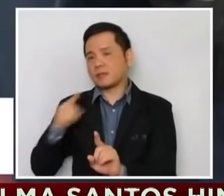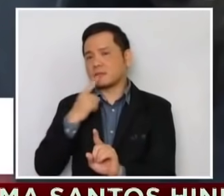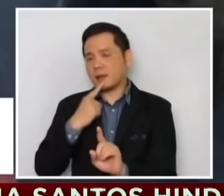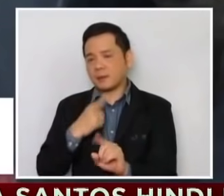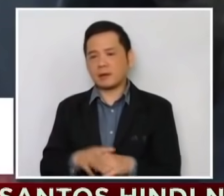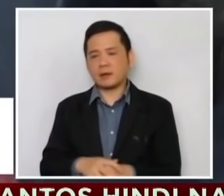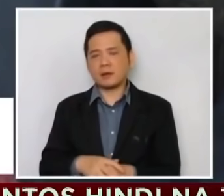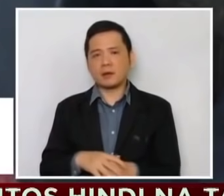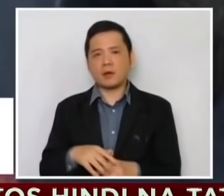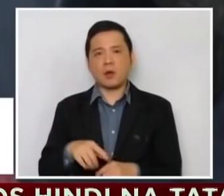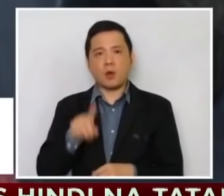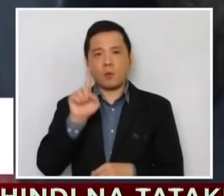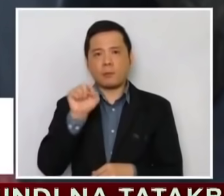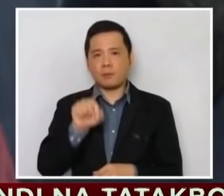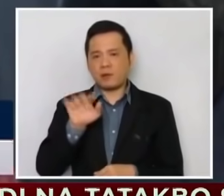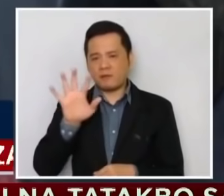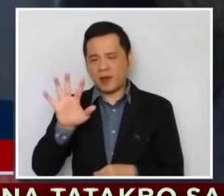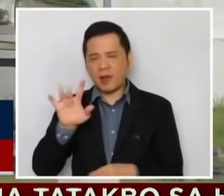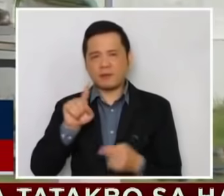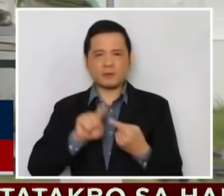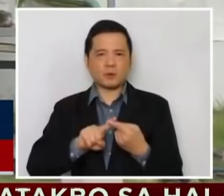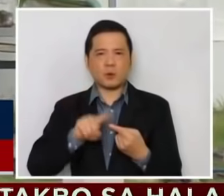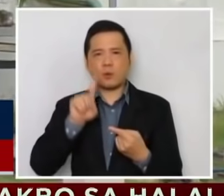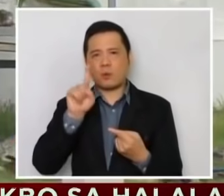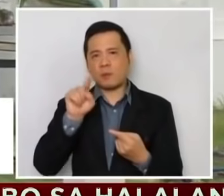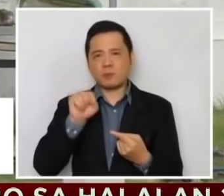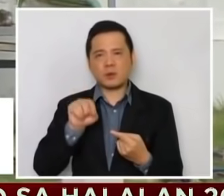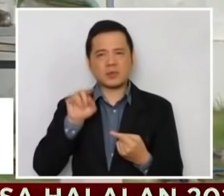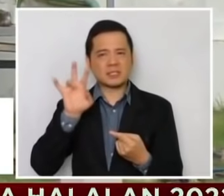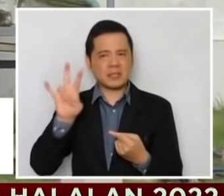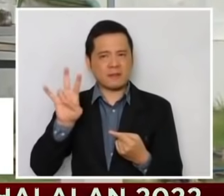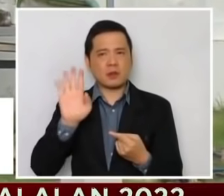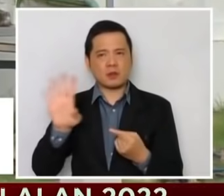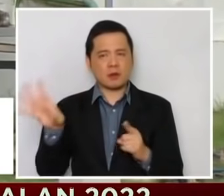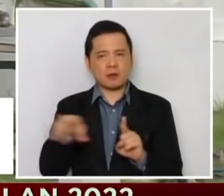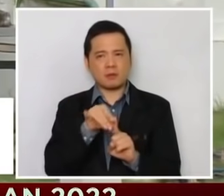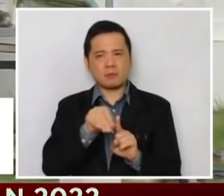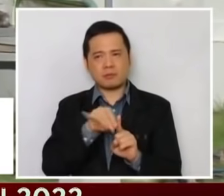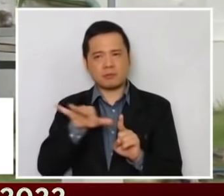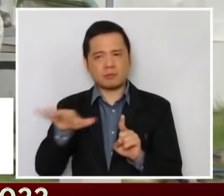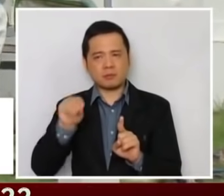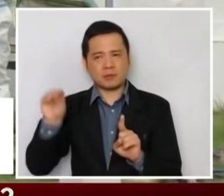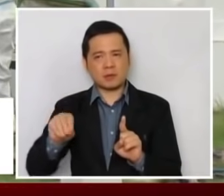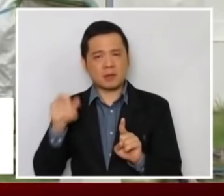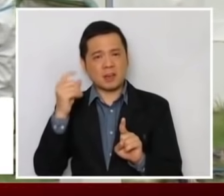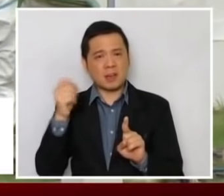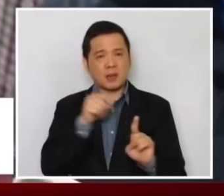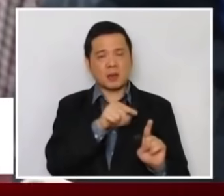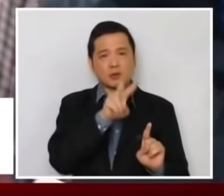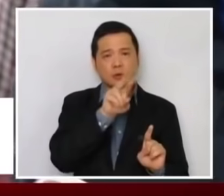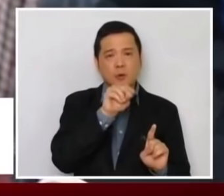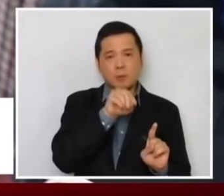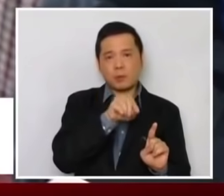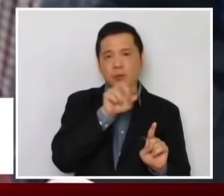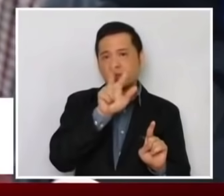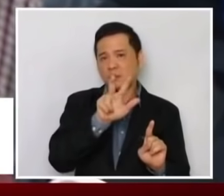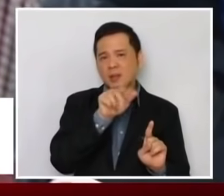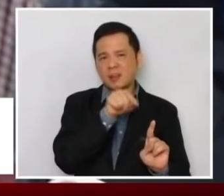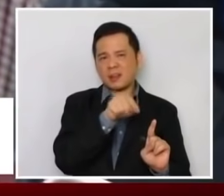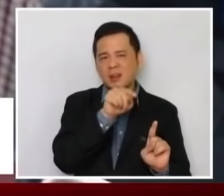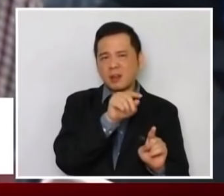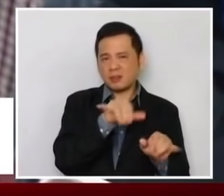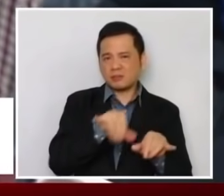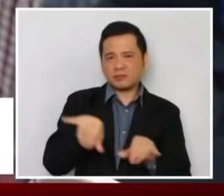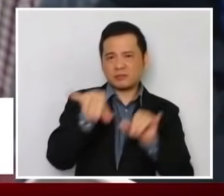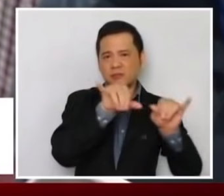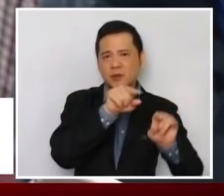1.5-1.7. Ang karamihan sa global natin is 2.3. Mali yung kanilang ginagawang sistema ng analysis. Kulang ang data nila. Skewed ang kanilang analysis